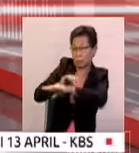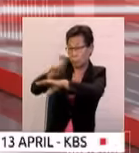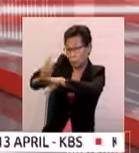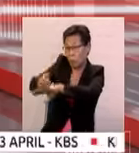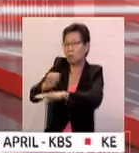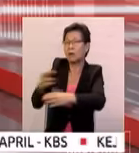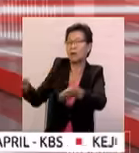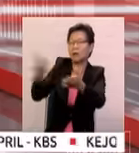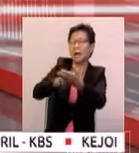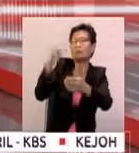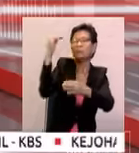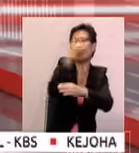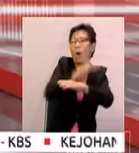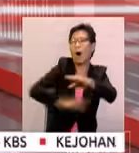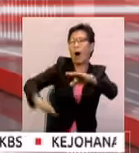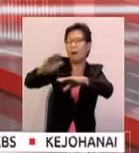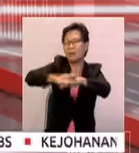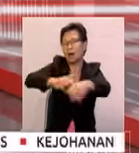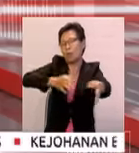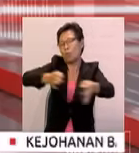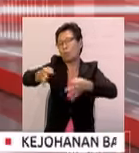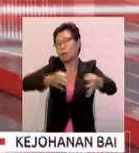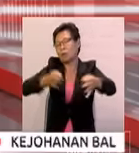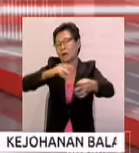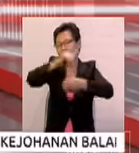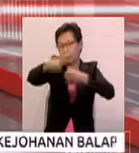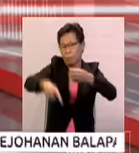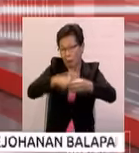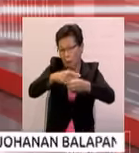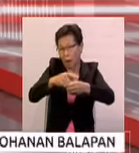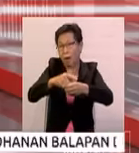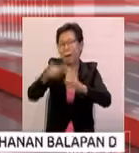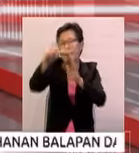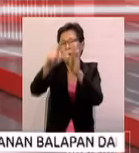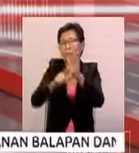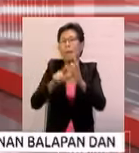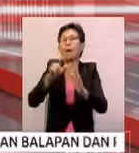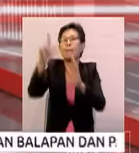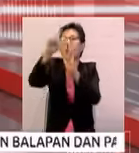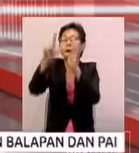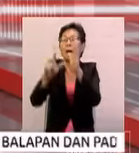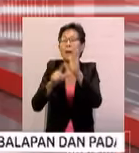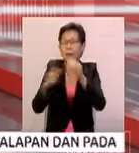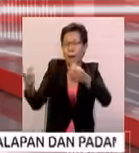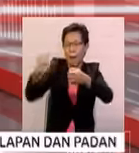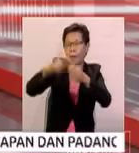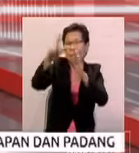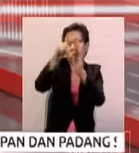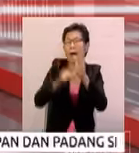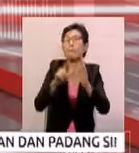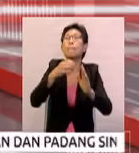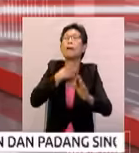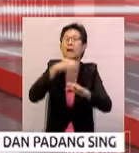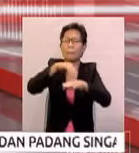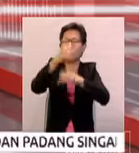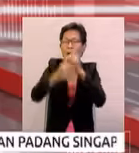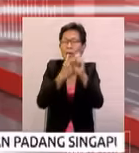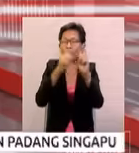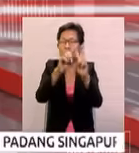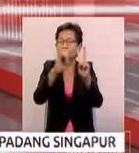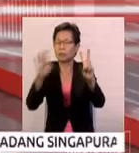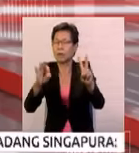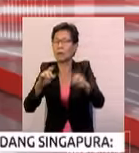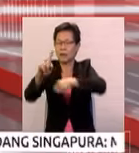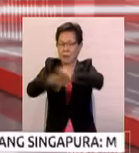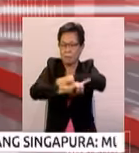mengeluarkan kenyataan fitnah atas ulasannya mengenai krisis Perlembagaan Perak pada tahun 2009. Karpal